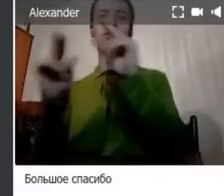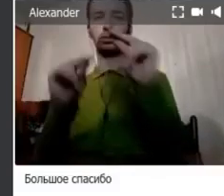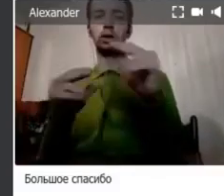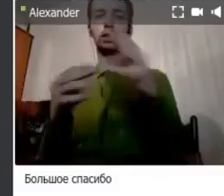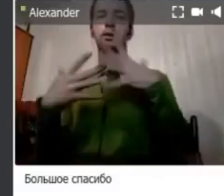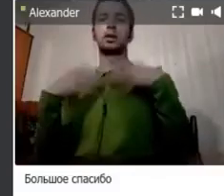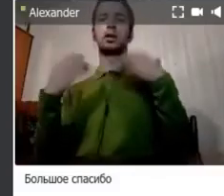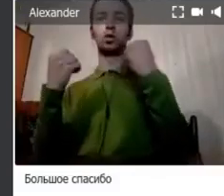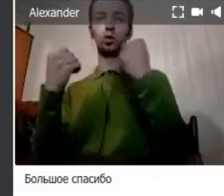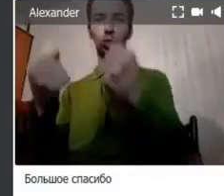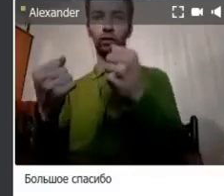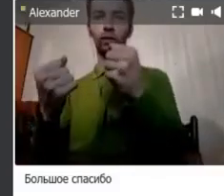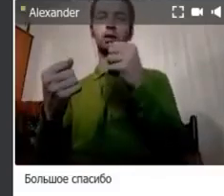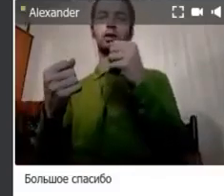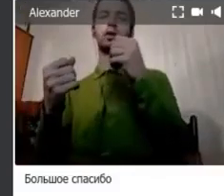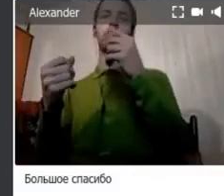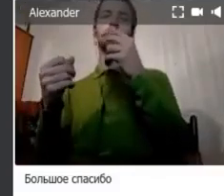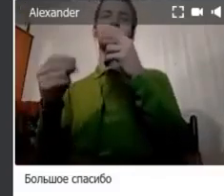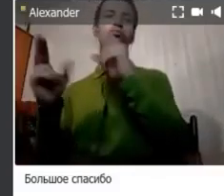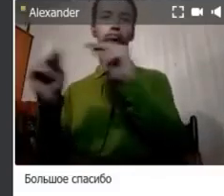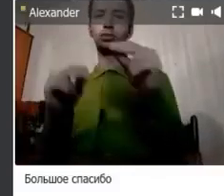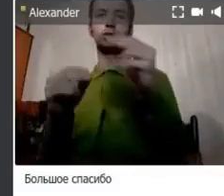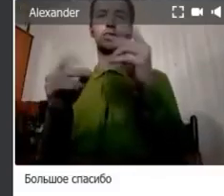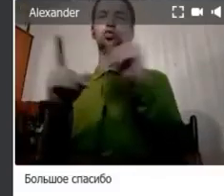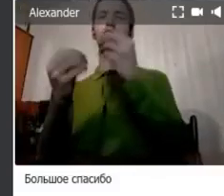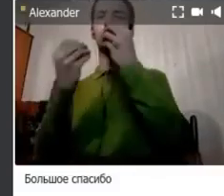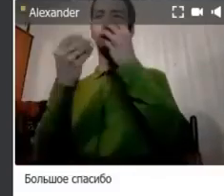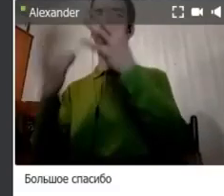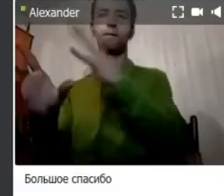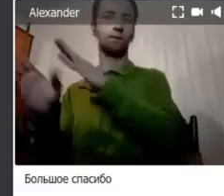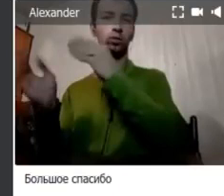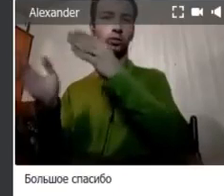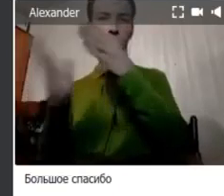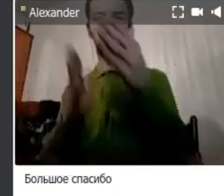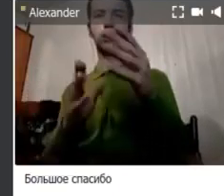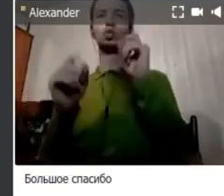успехов, здоровья, благополучия,